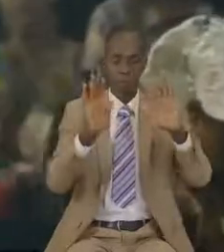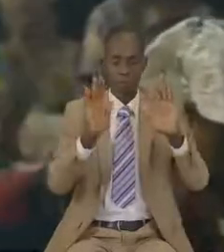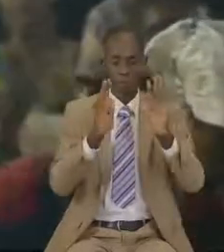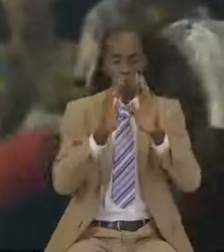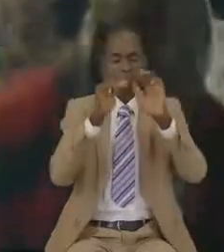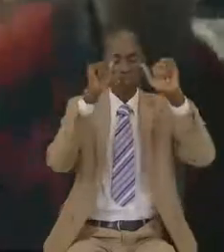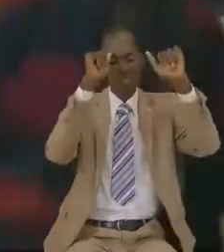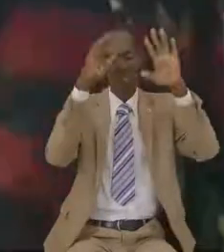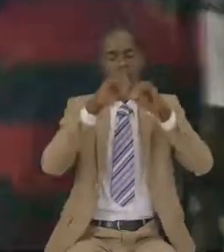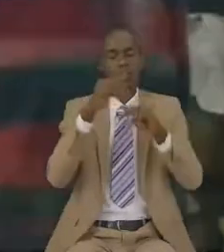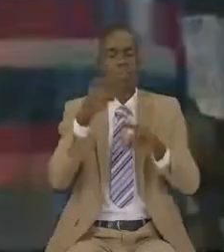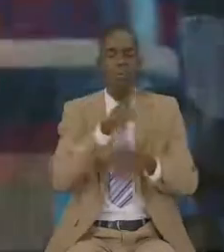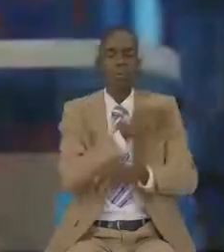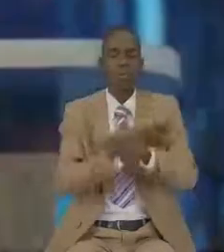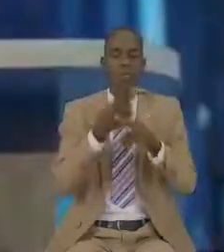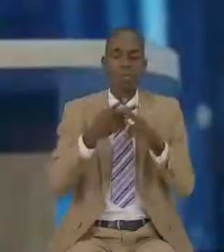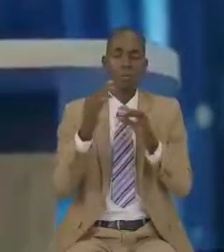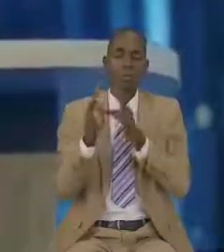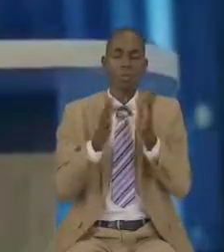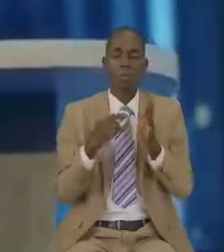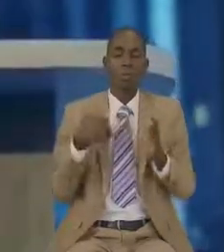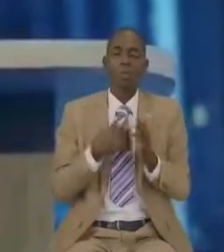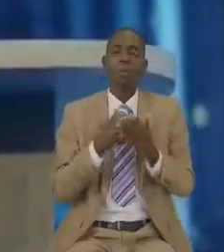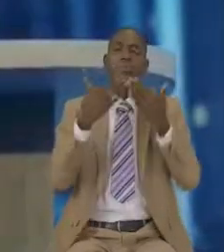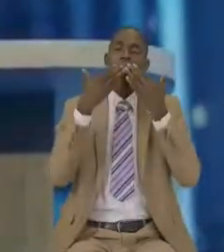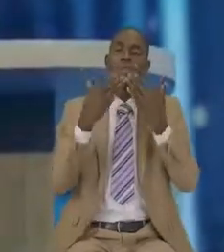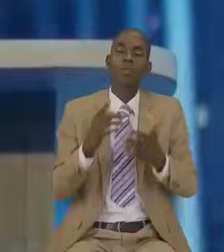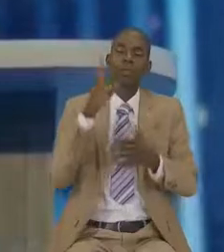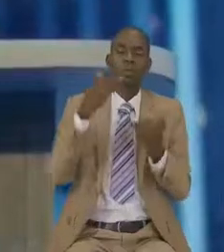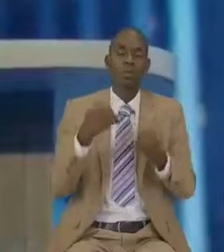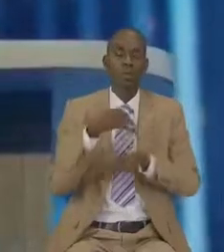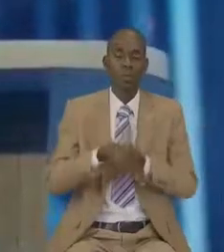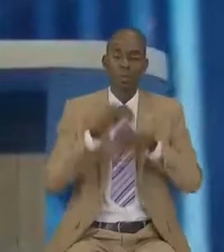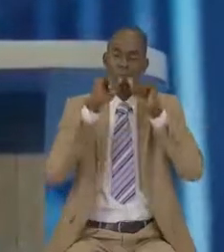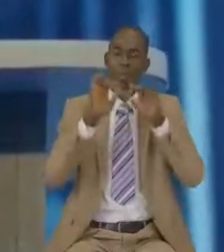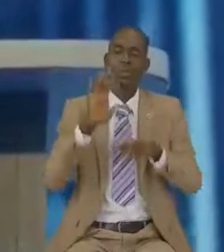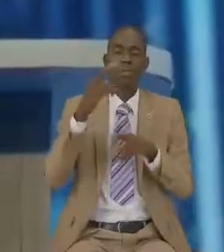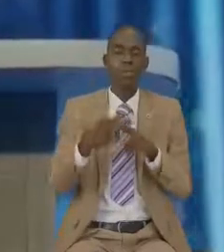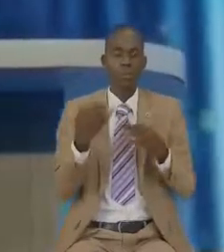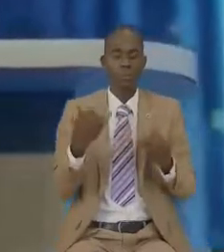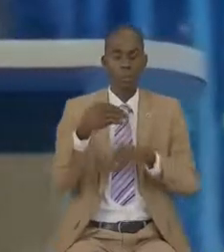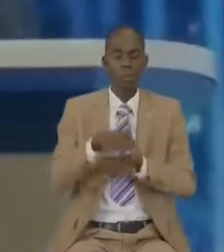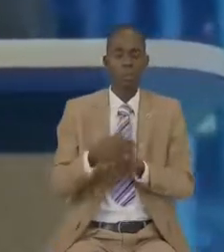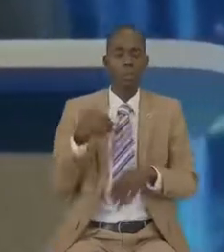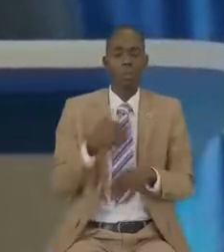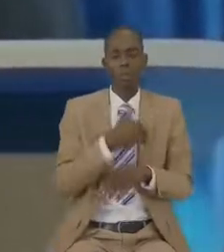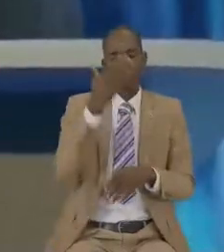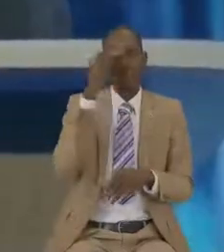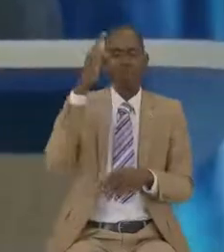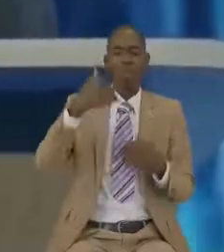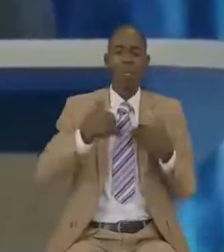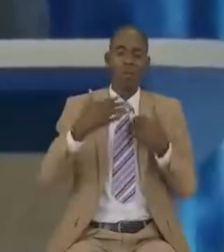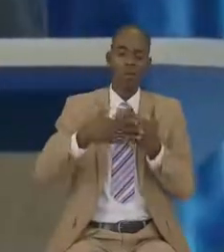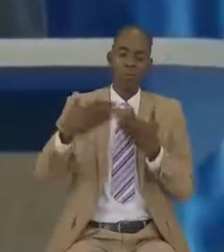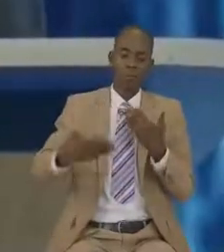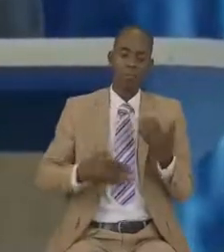Jésus, nous te remercions ce soir. Nous bénissons ton nom ce soir. Nous savons que tu nous as invités par le